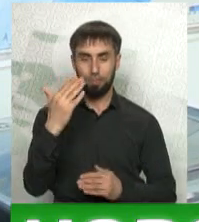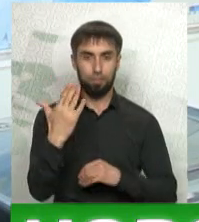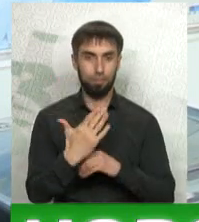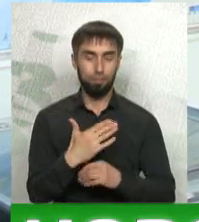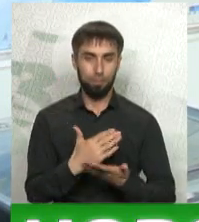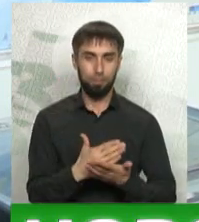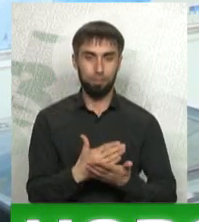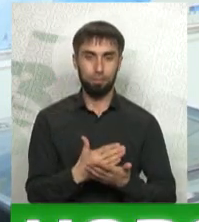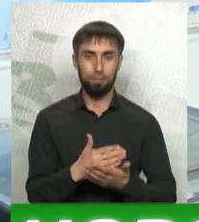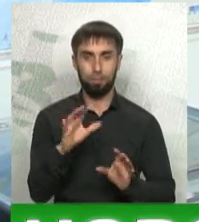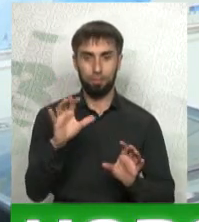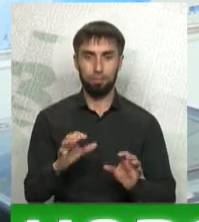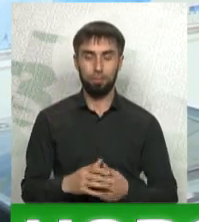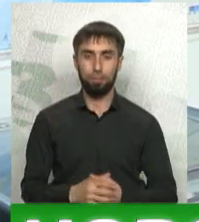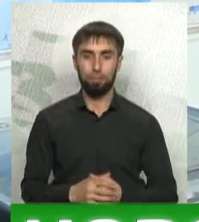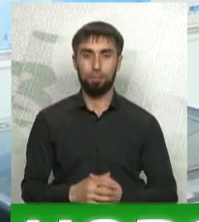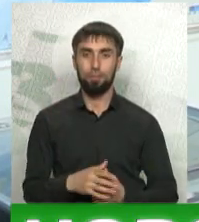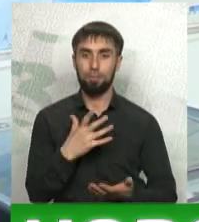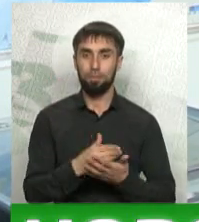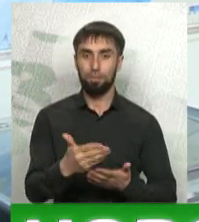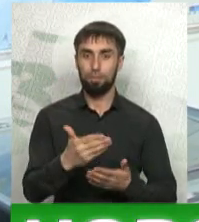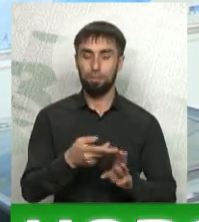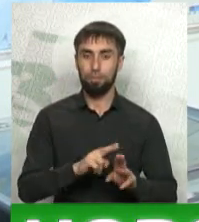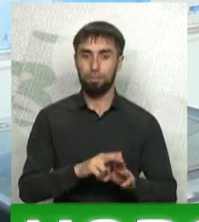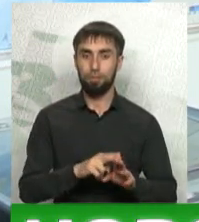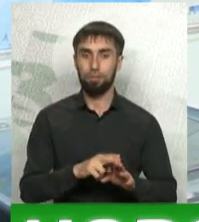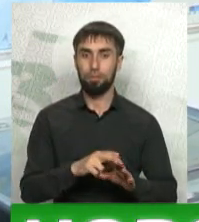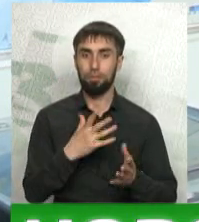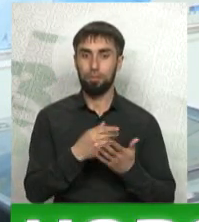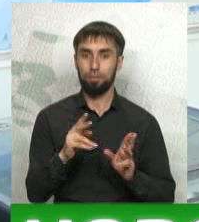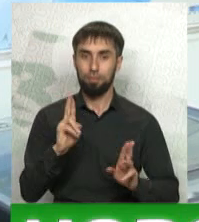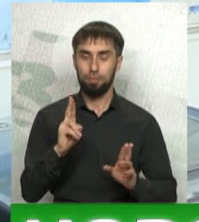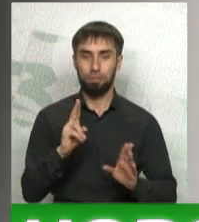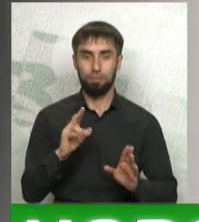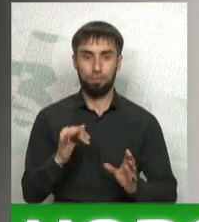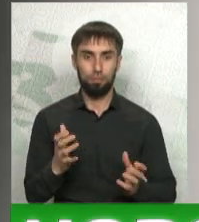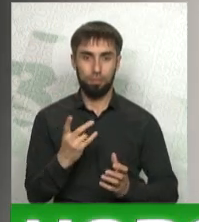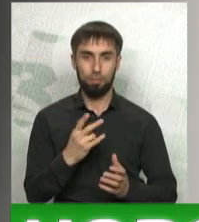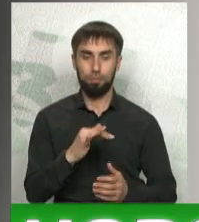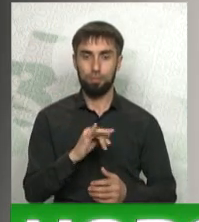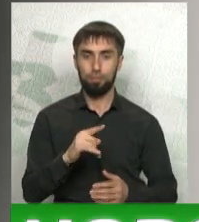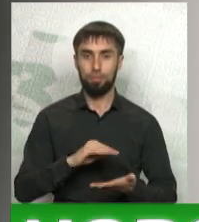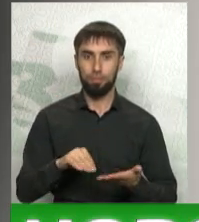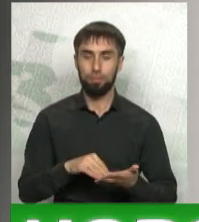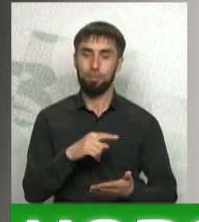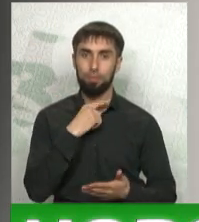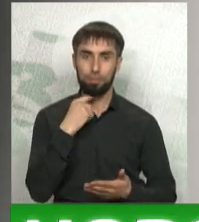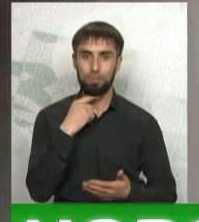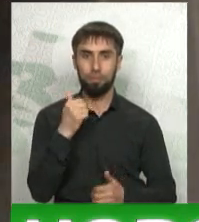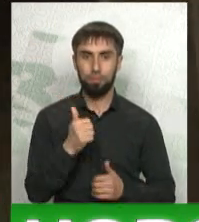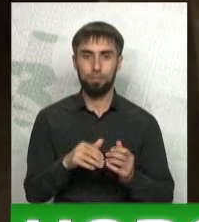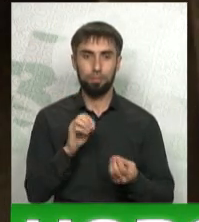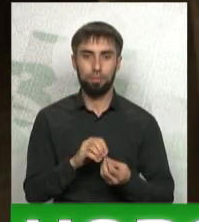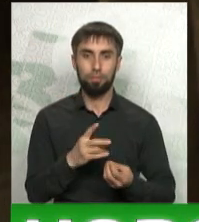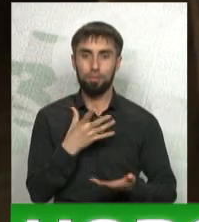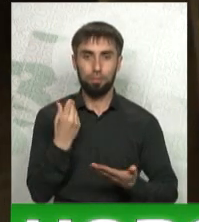аллах . hey come on a date лор вещи вам авария у союза писателей ингушетии все еще